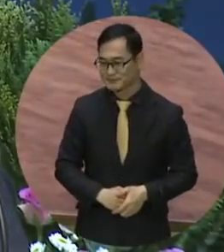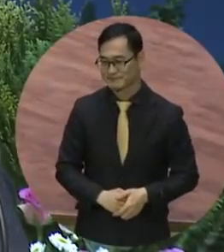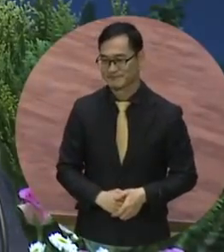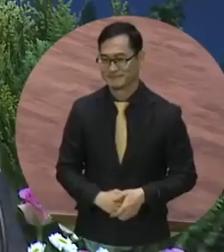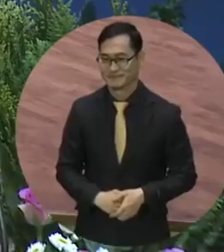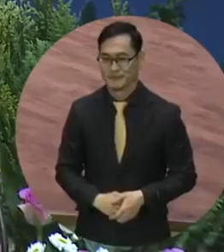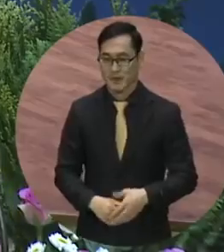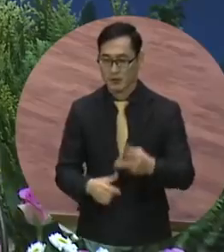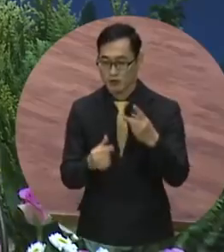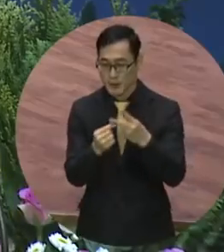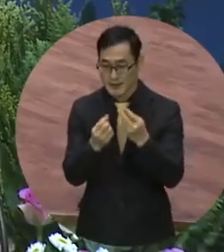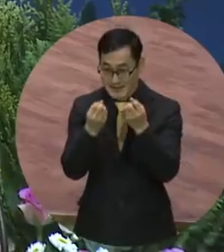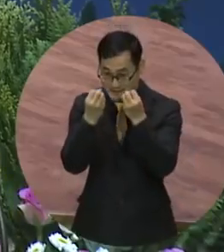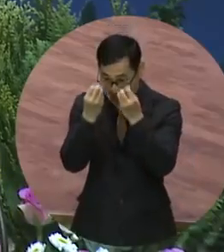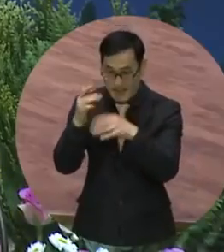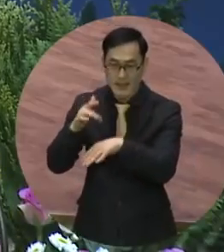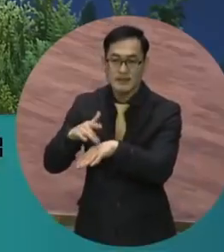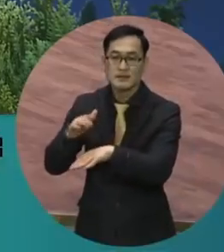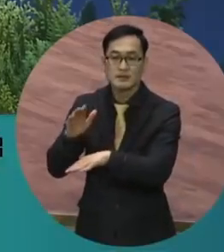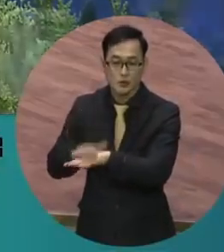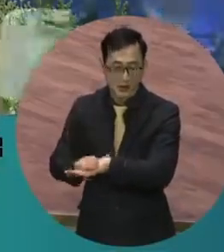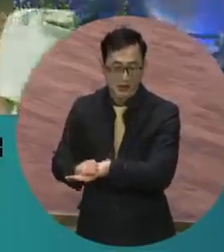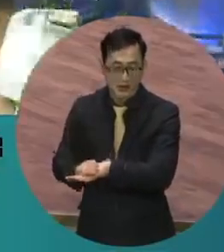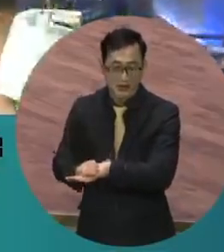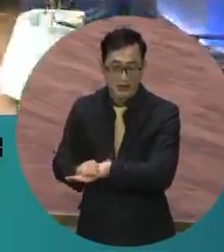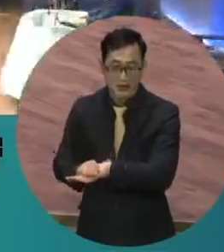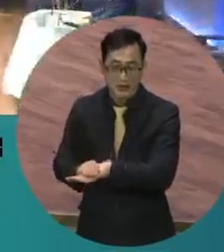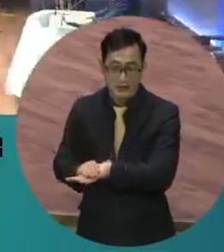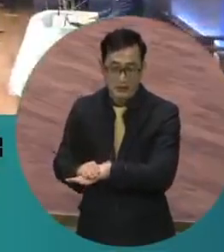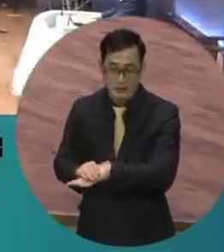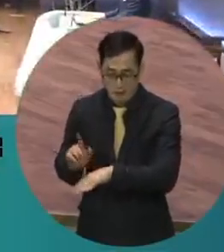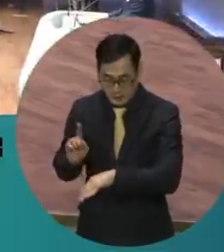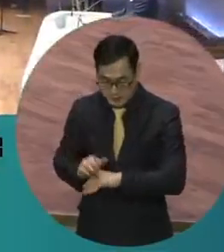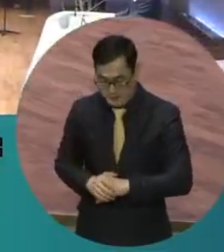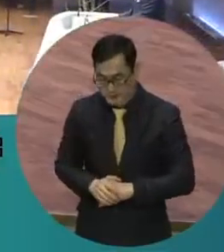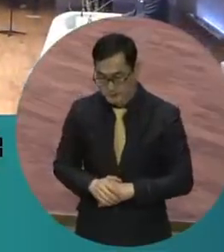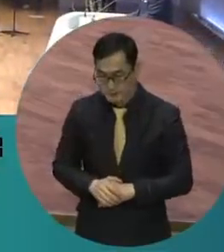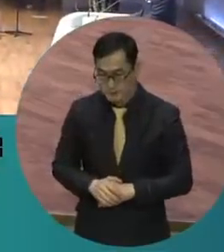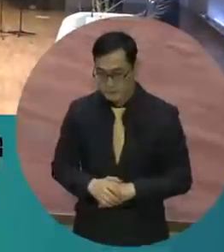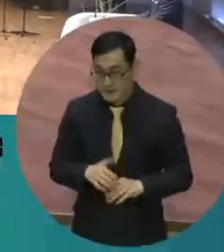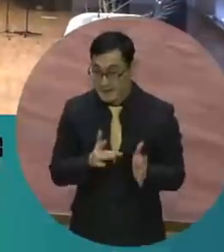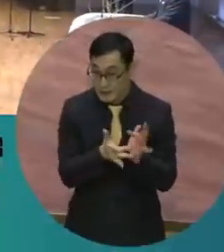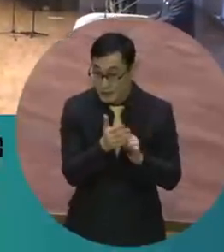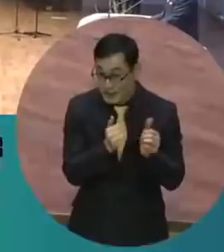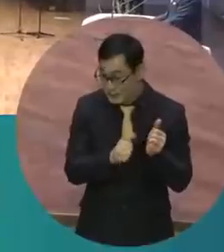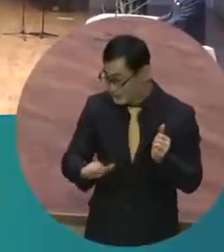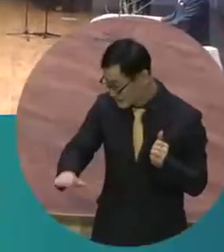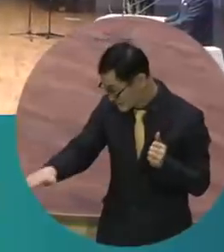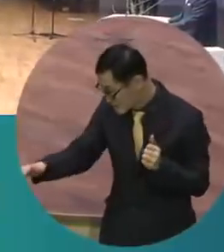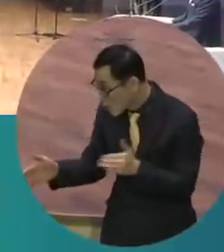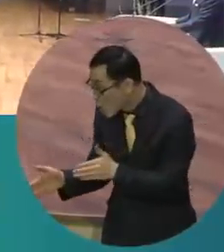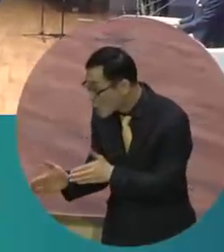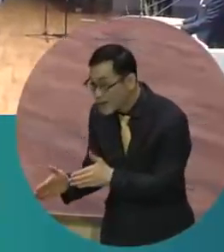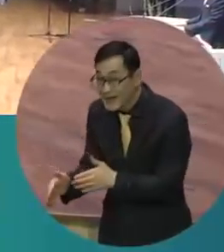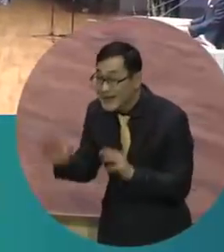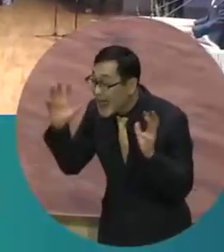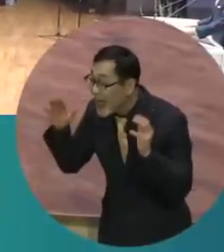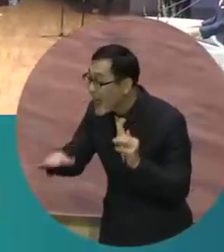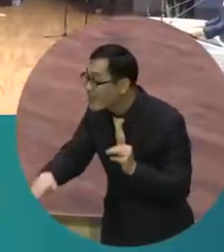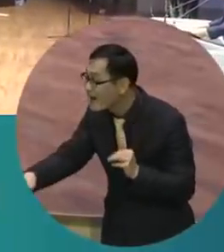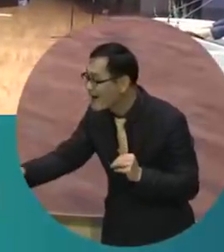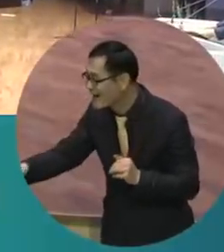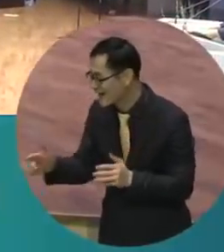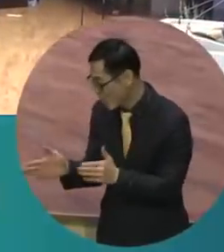가축입니다. 5절로 6절을 봅니다. 예수께서 이르시되 얘들아, 너희에게 고기가 있느냐? 대답하되